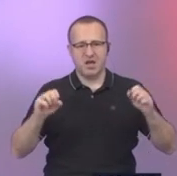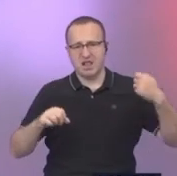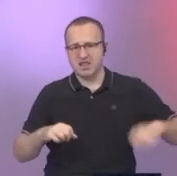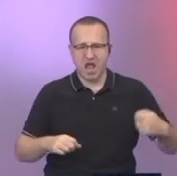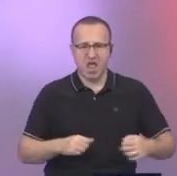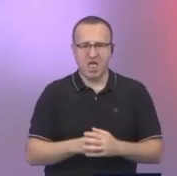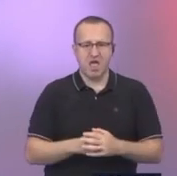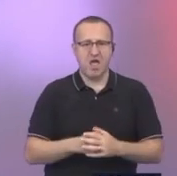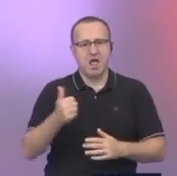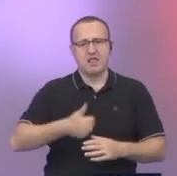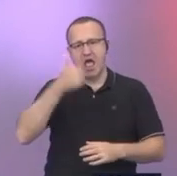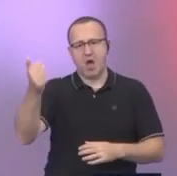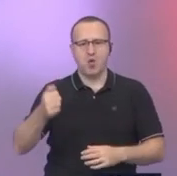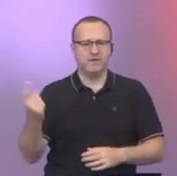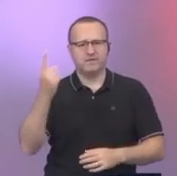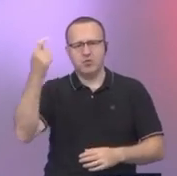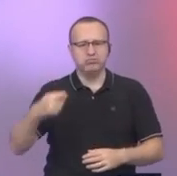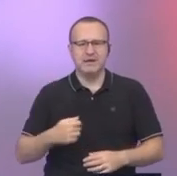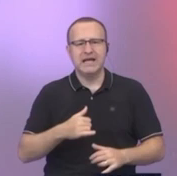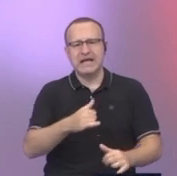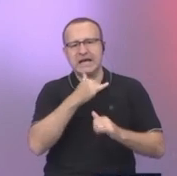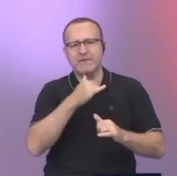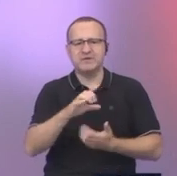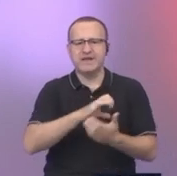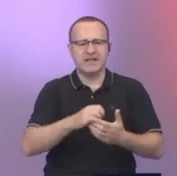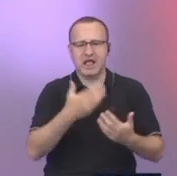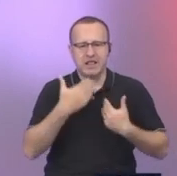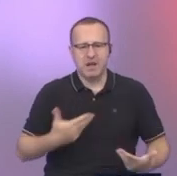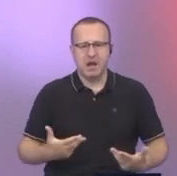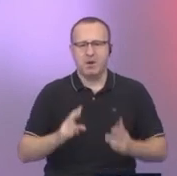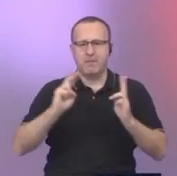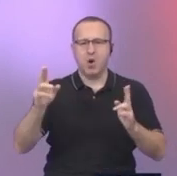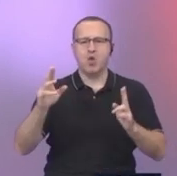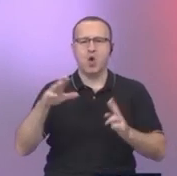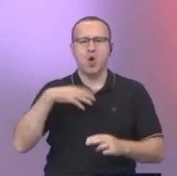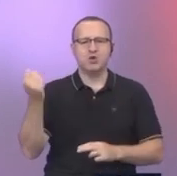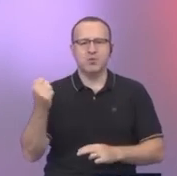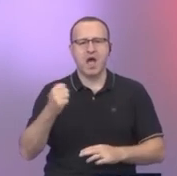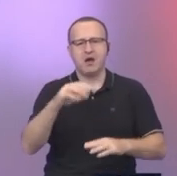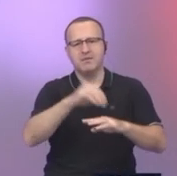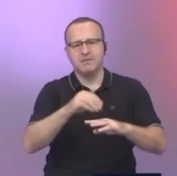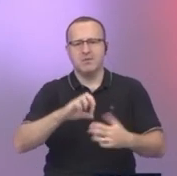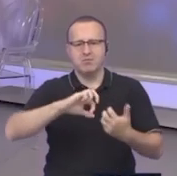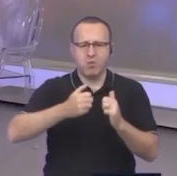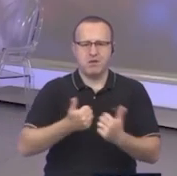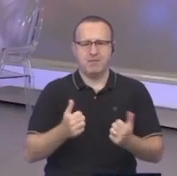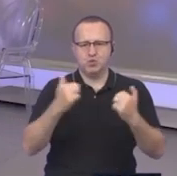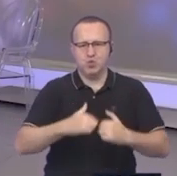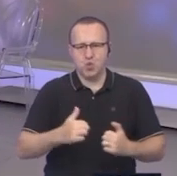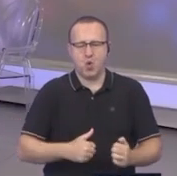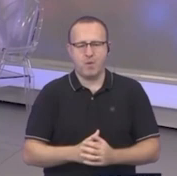čím krmiť naše zvieratá, pretože poľnohospodári vzhľadom na sucho avizujú, že bude problém. Takže možno, že pánovi